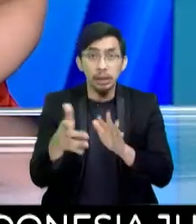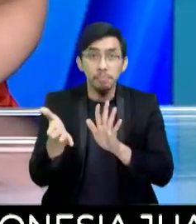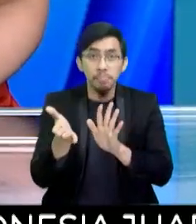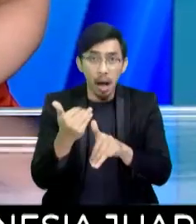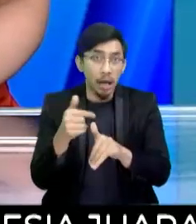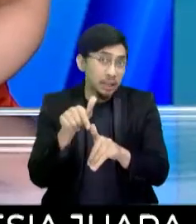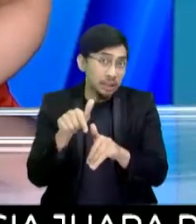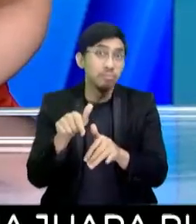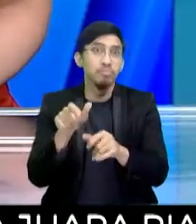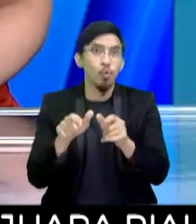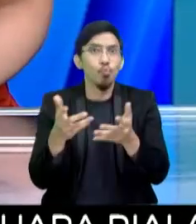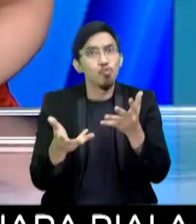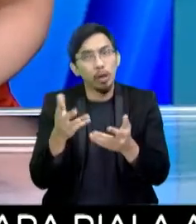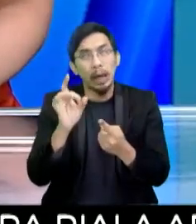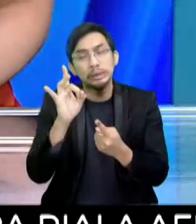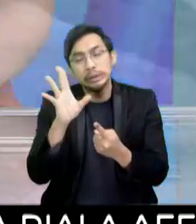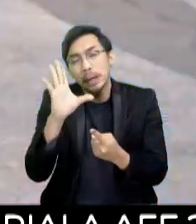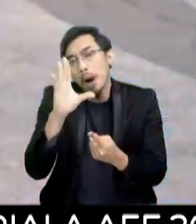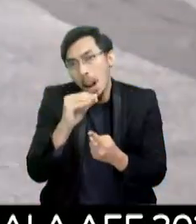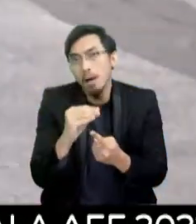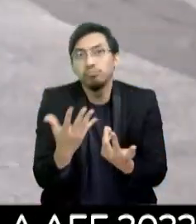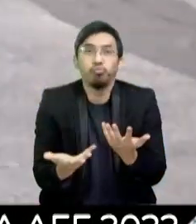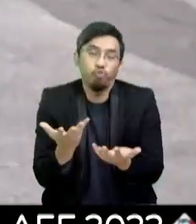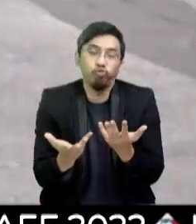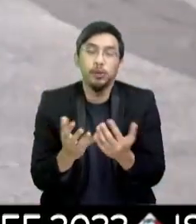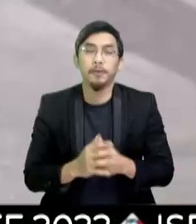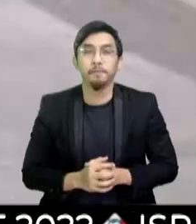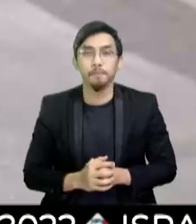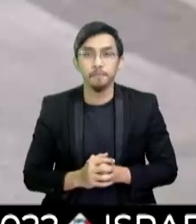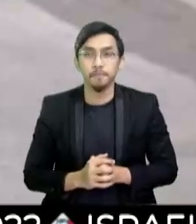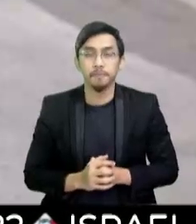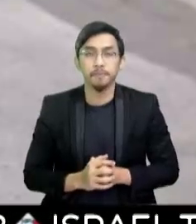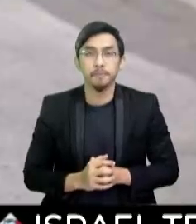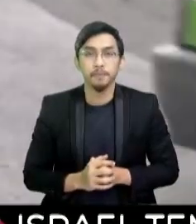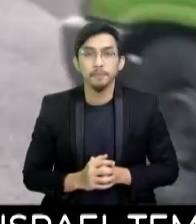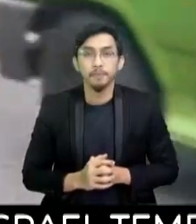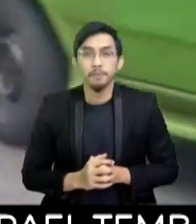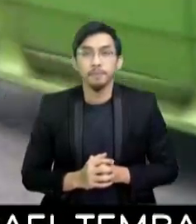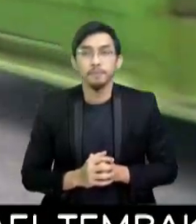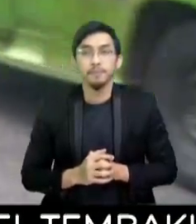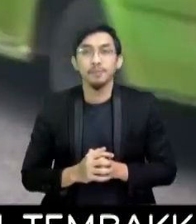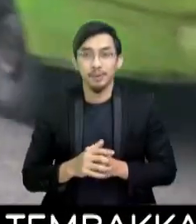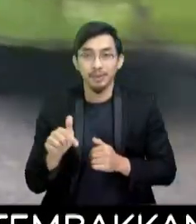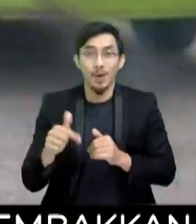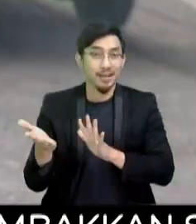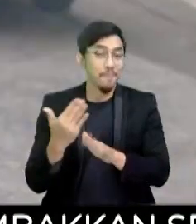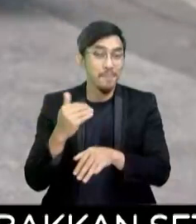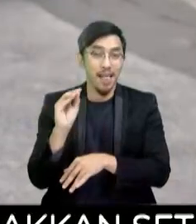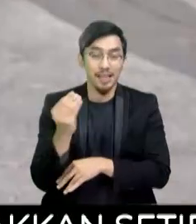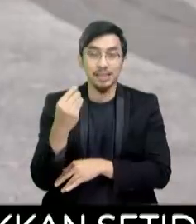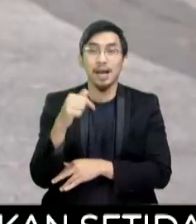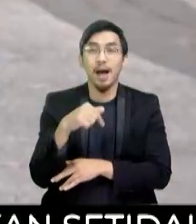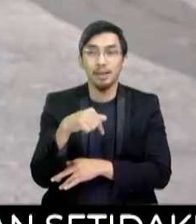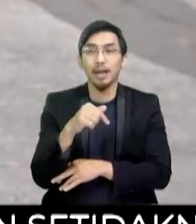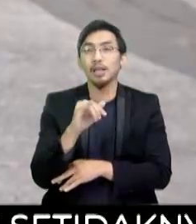siang hingga malam nanti Arus Balik libur Natal dan tahun baru di Terminal Kalideres Jakarta Barat mulai terlihat persatu Januari